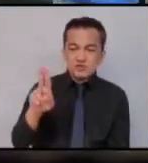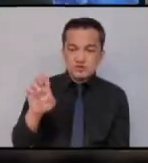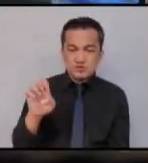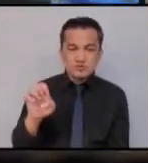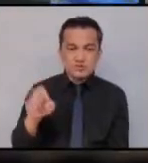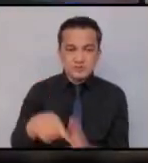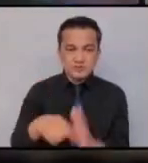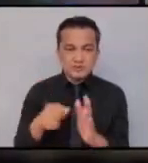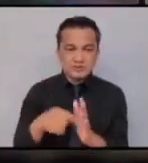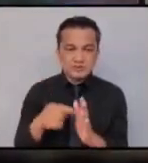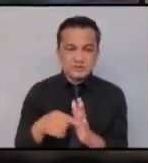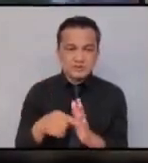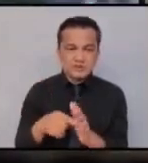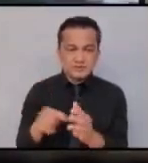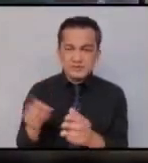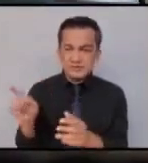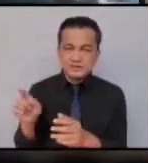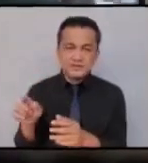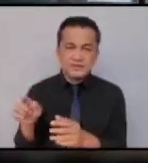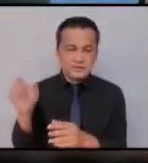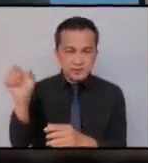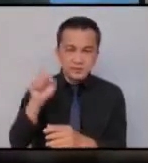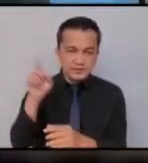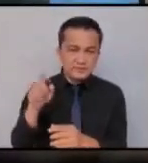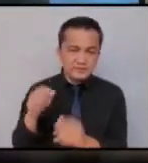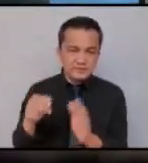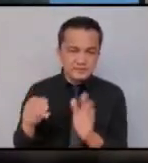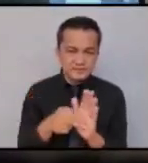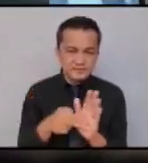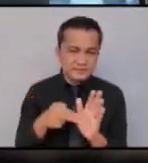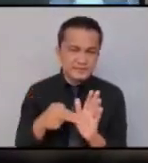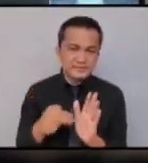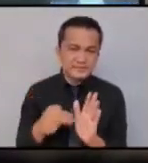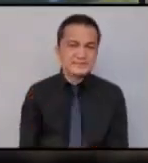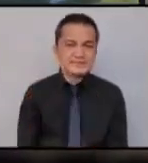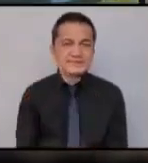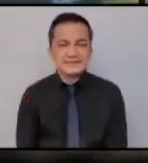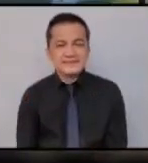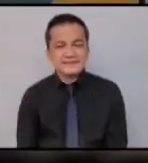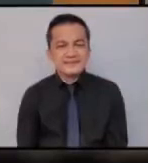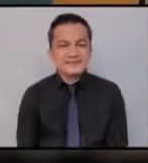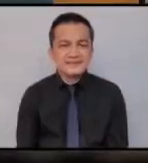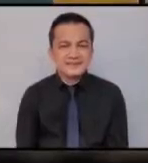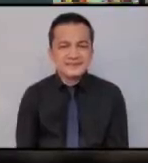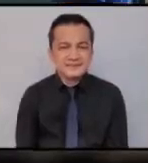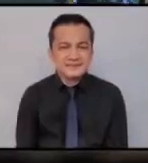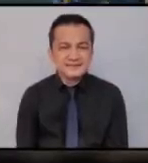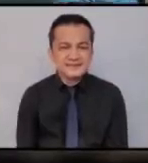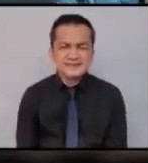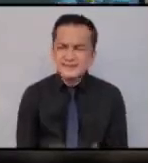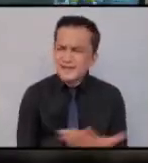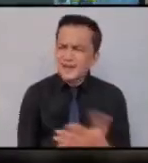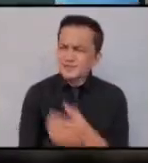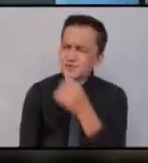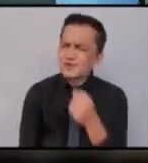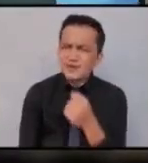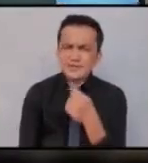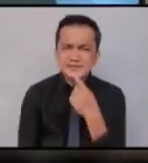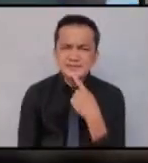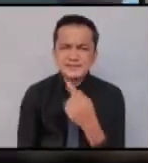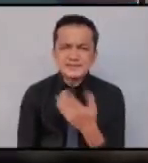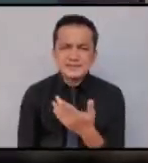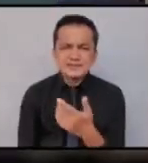taas kinipandikit ko, mga Mars. Ay, ano yun? Saan ka sinusungkit yun? Ha? Hindi kasi minsan